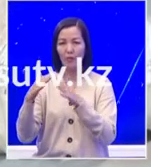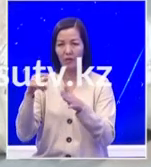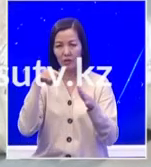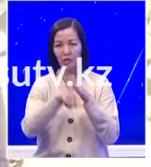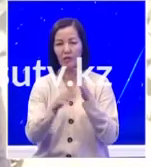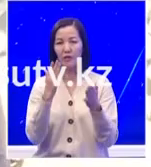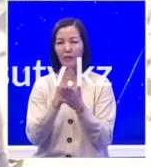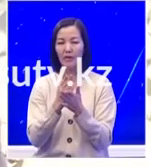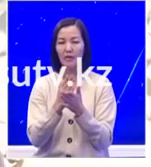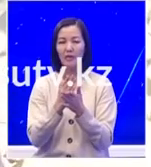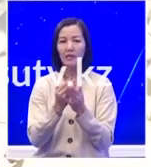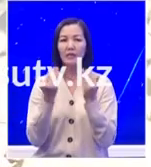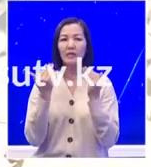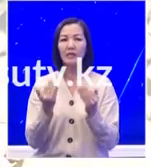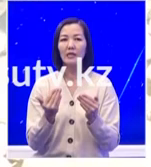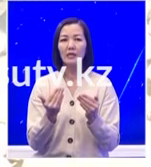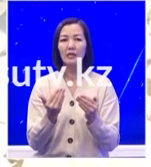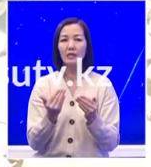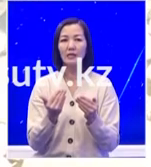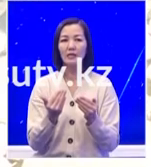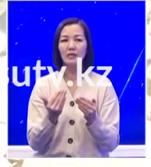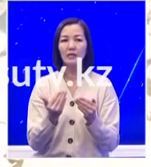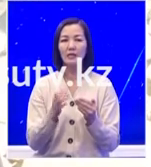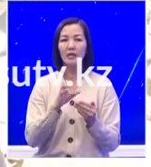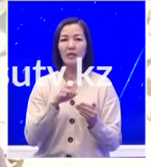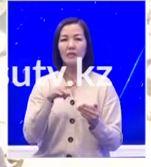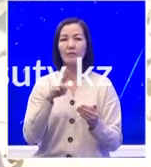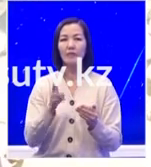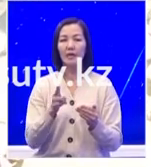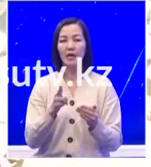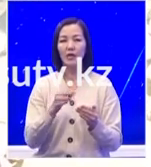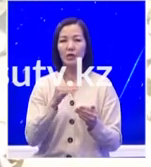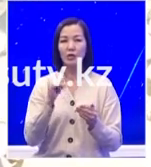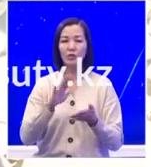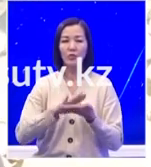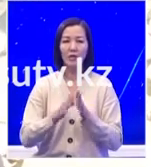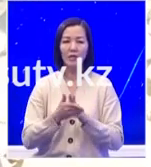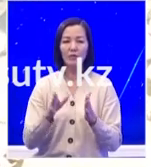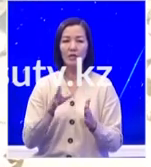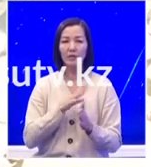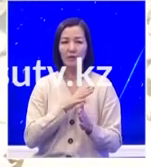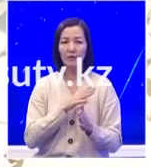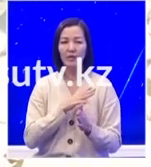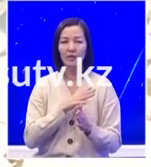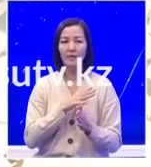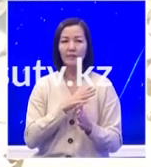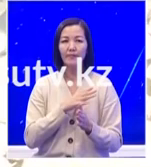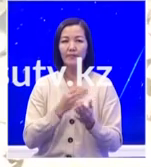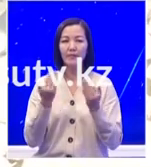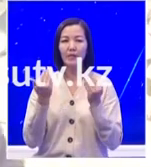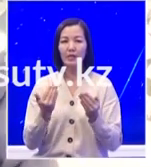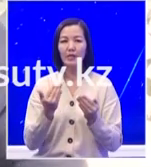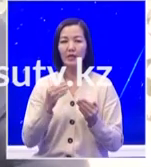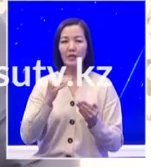Ендігі шартымыз сол СПК Жетісумен келісім шартымыз бар, договорымыз бар. Енді осы